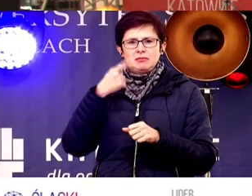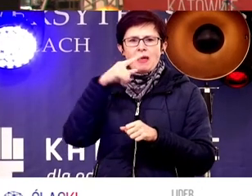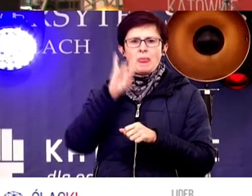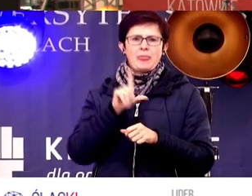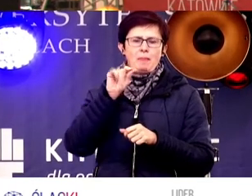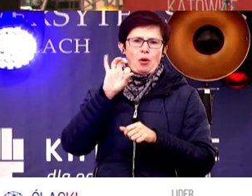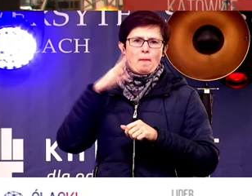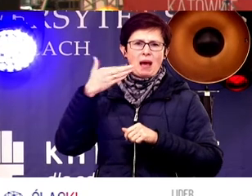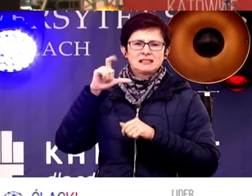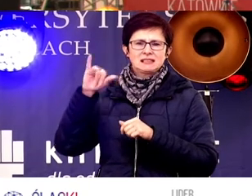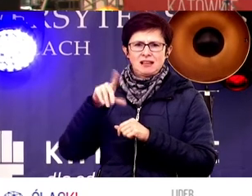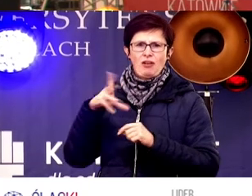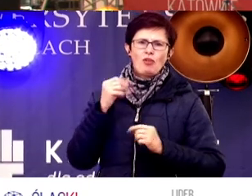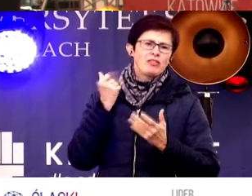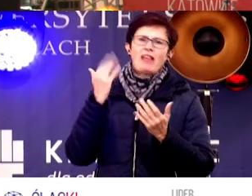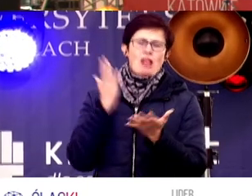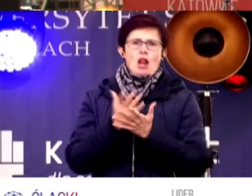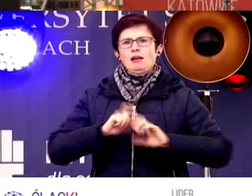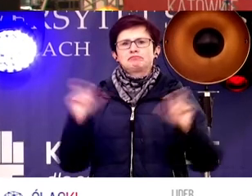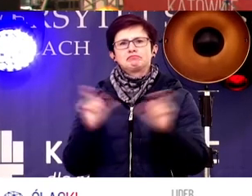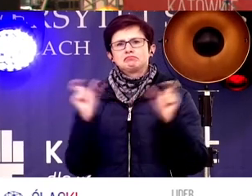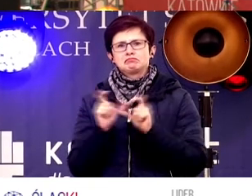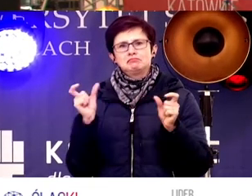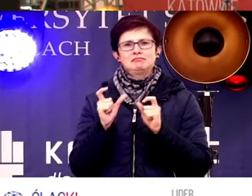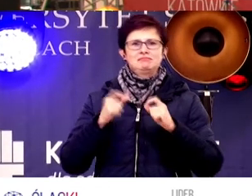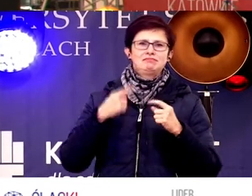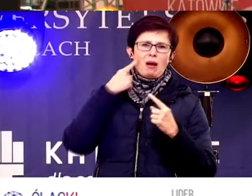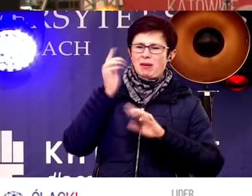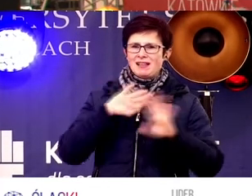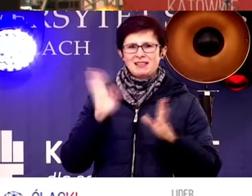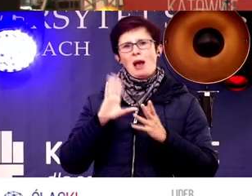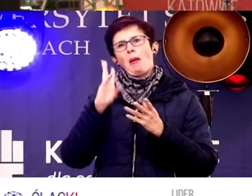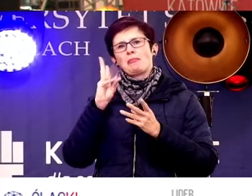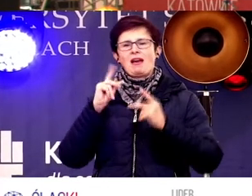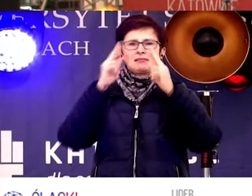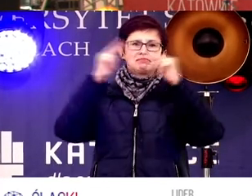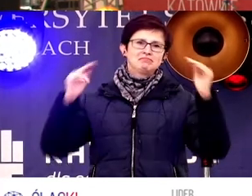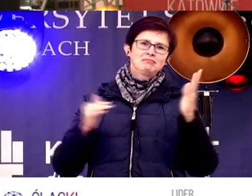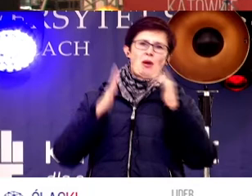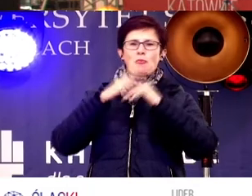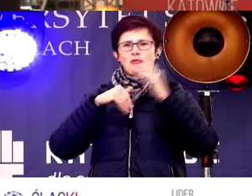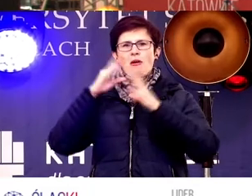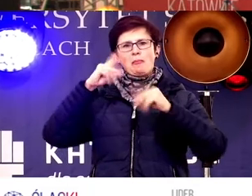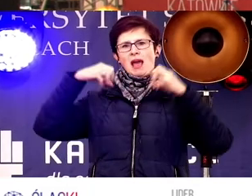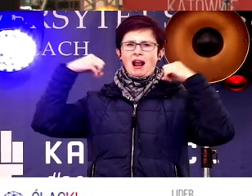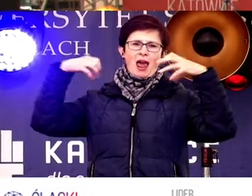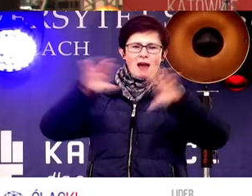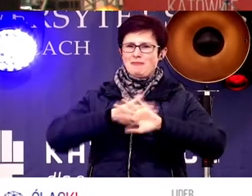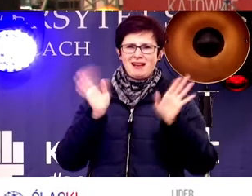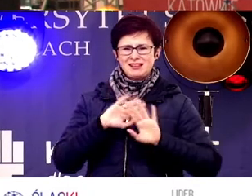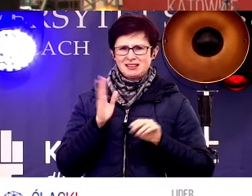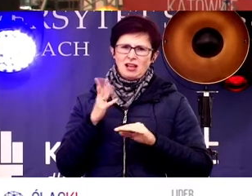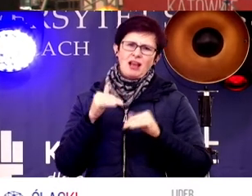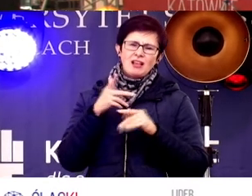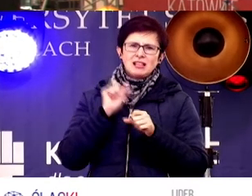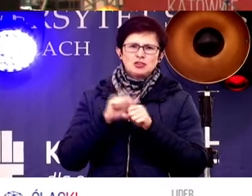to niestety, ale to nie są same przyjęcia. Niestety nie tylko piękne rezydencje z kryształowymi żyrandolami. ale też jest troszeczkę, no nie chcę powiedzieć